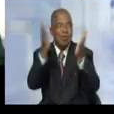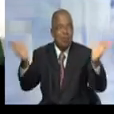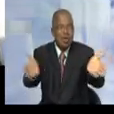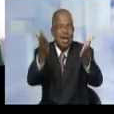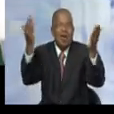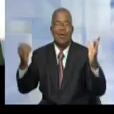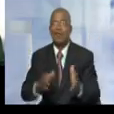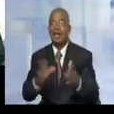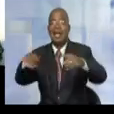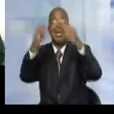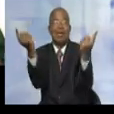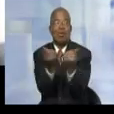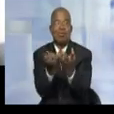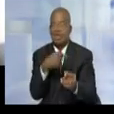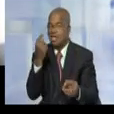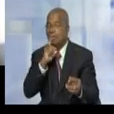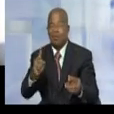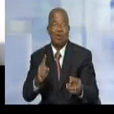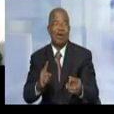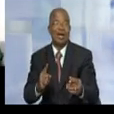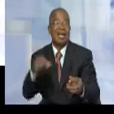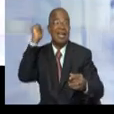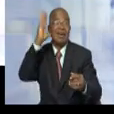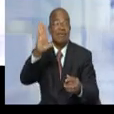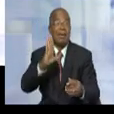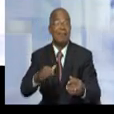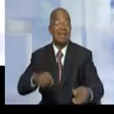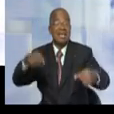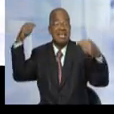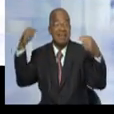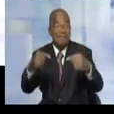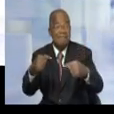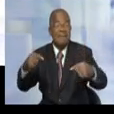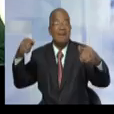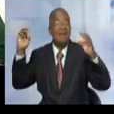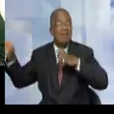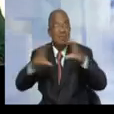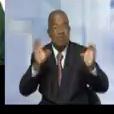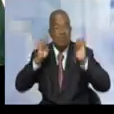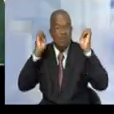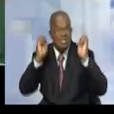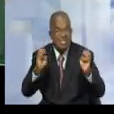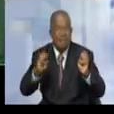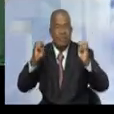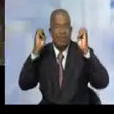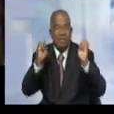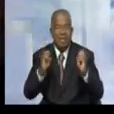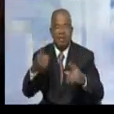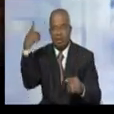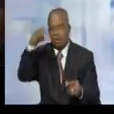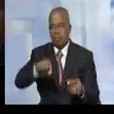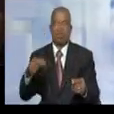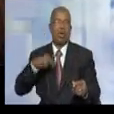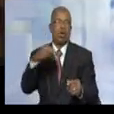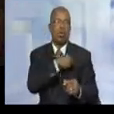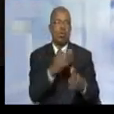qui sont les femmes qui se battent pour que les Ivoiriens puissent manger. On passe aujourd'hui pour faire l'investiture,